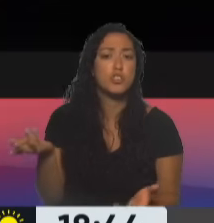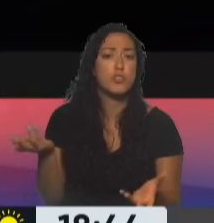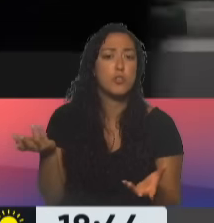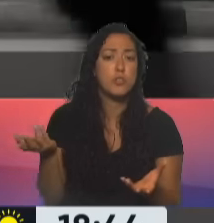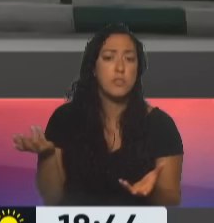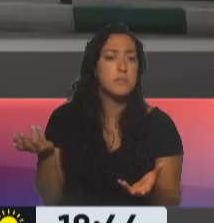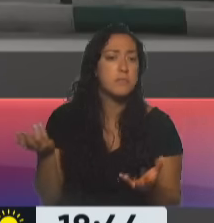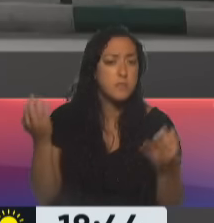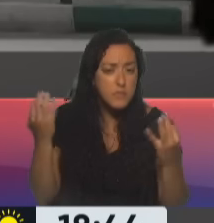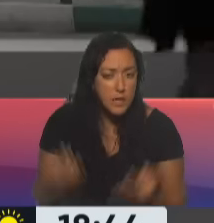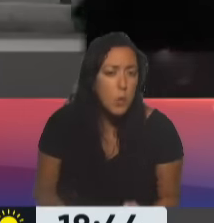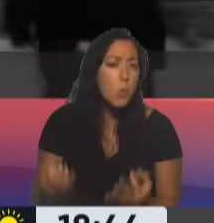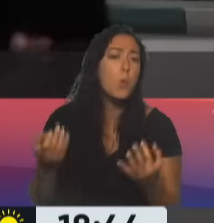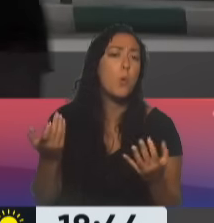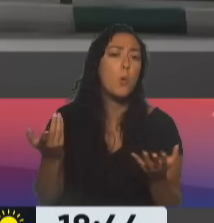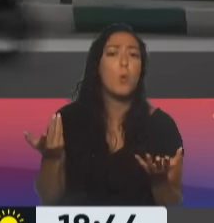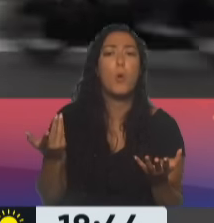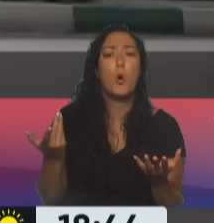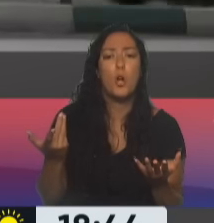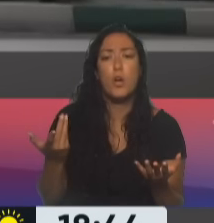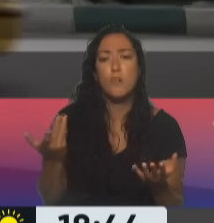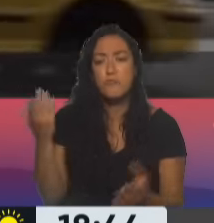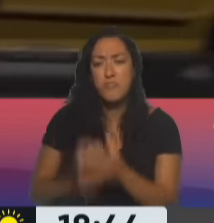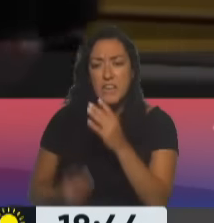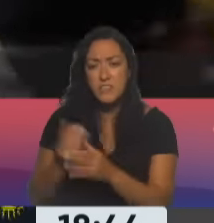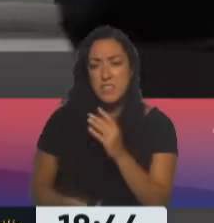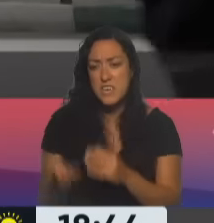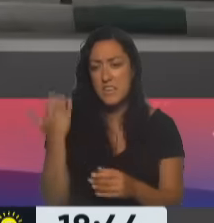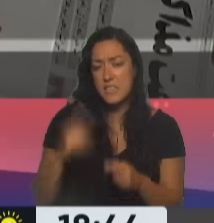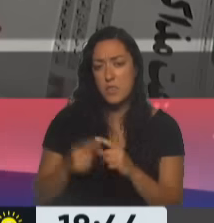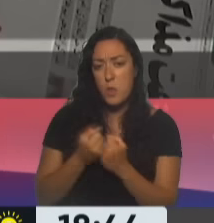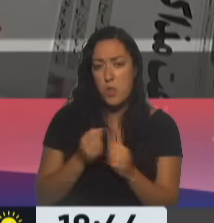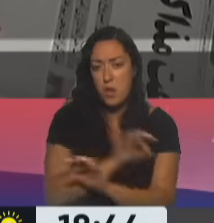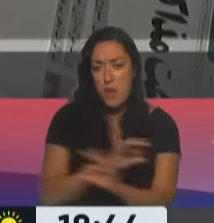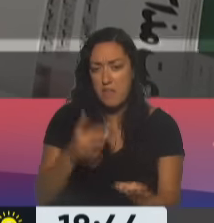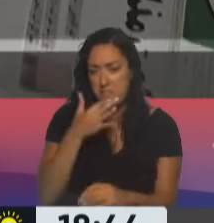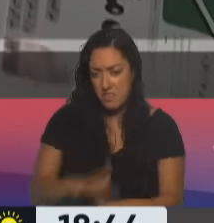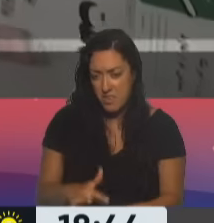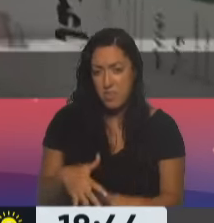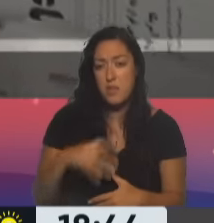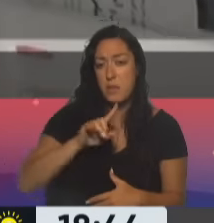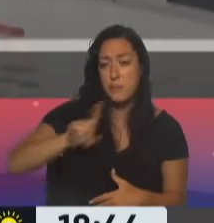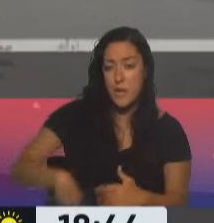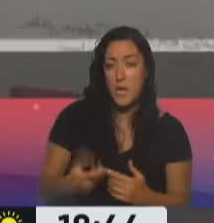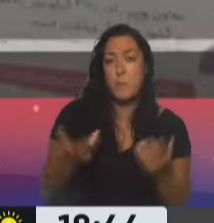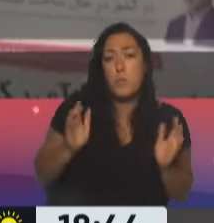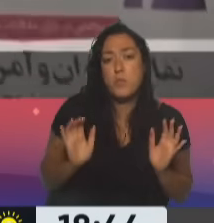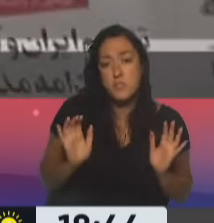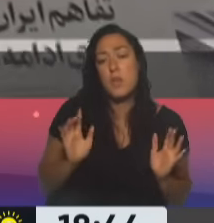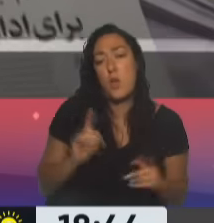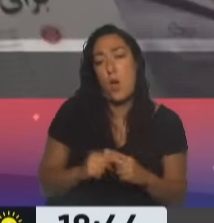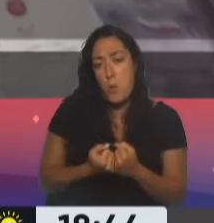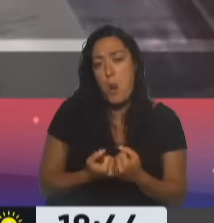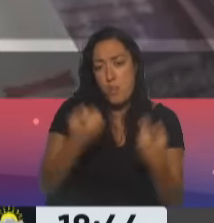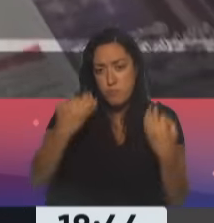בשילוב העובדה שהם בוודאי מבינים שהם טעו בפעם הקודמת שהם לא עשו הסכם, שיכול להיות שיווצרו התנאים להשגת הסכם